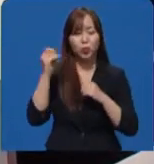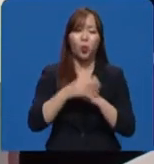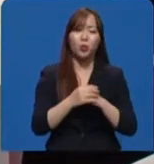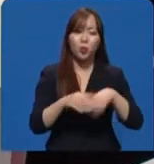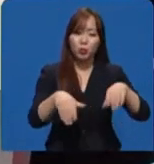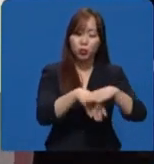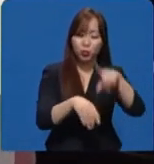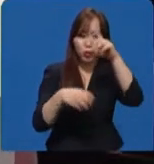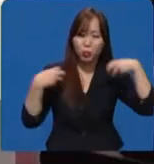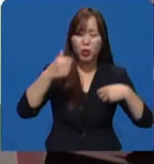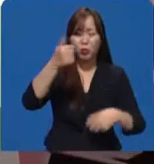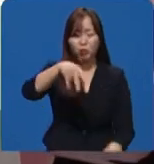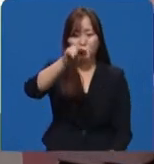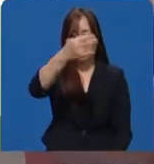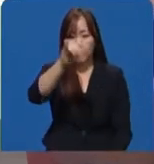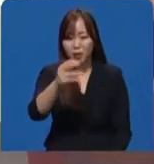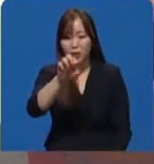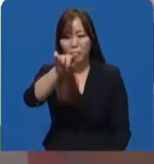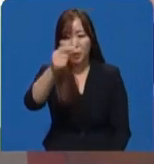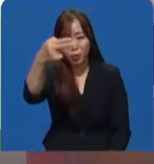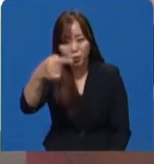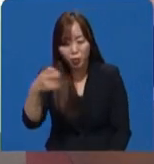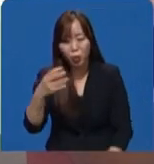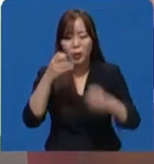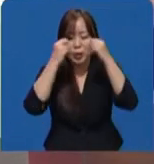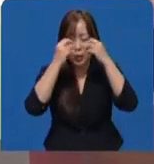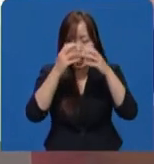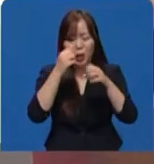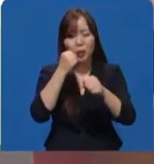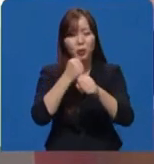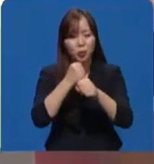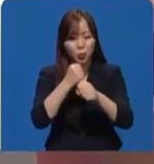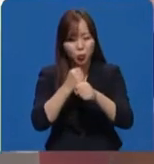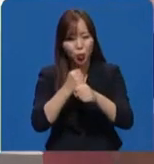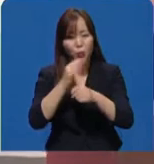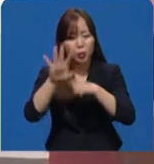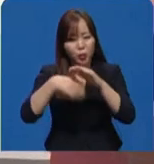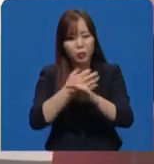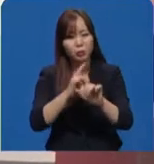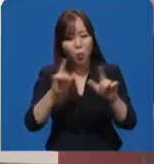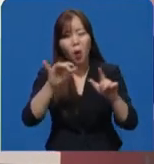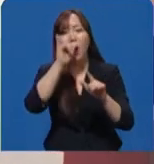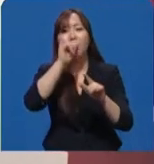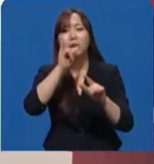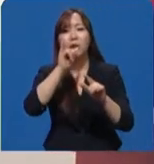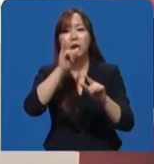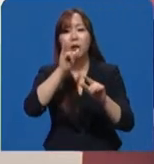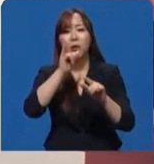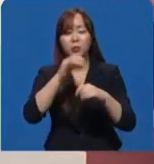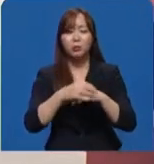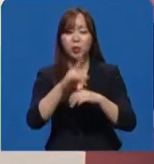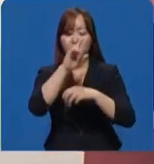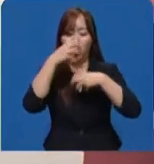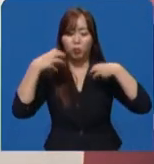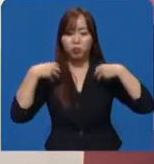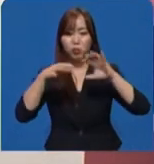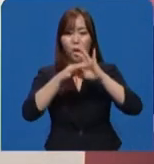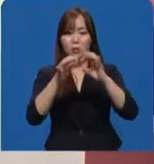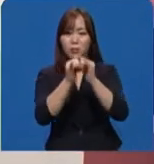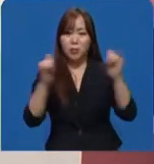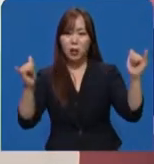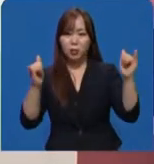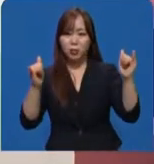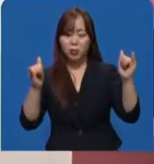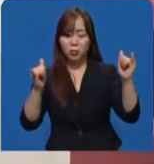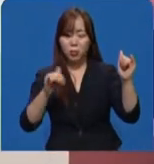정부에서 뉴딜 펀드니 뭐 창조 뭐 혁신이니 네. 이렇게 해서 프로그램들을 많이 하고 있는데 이 관료들의 칸막이, 관료들의